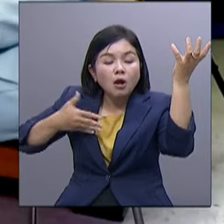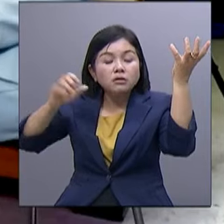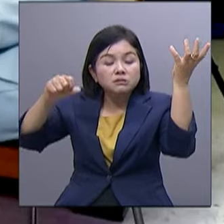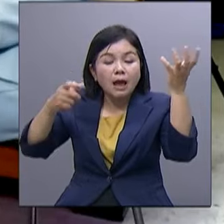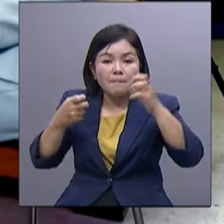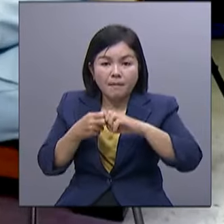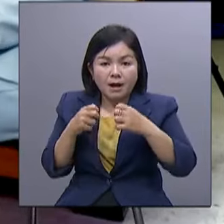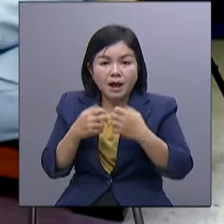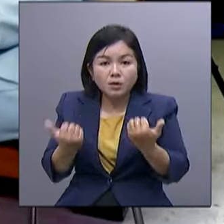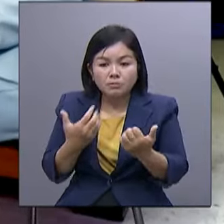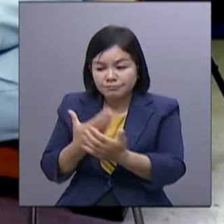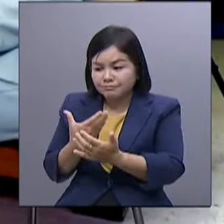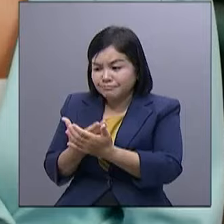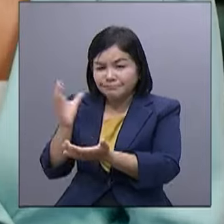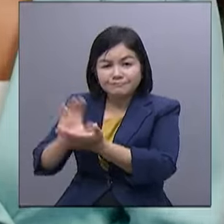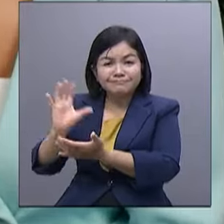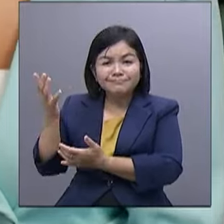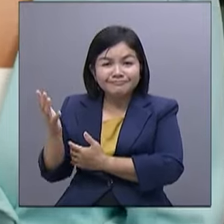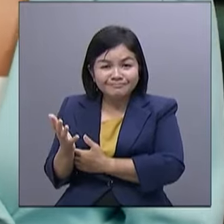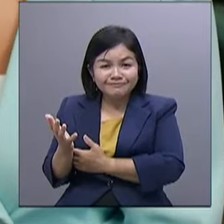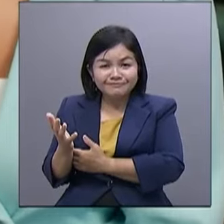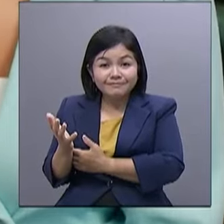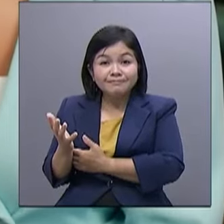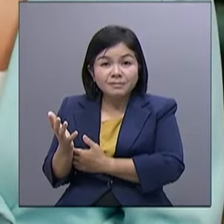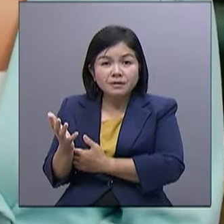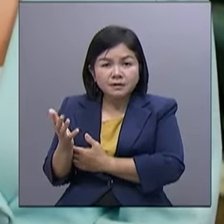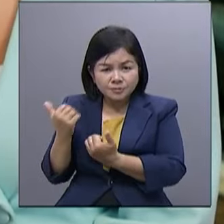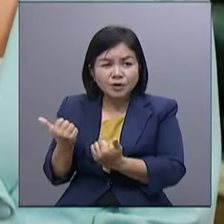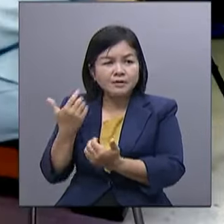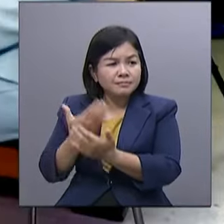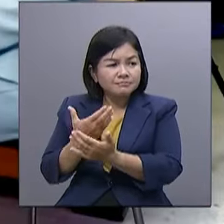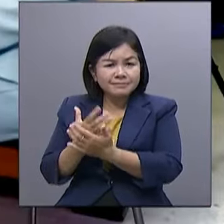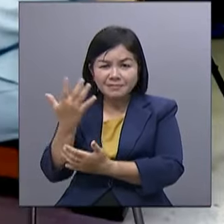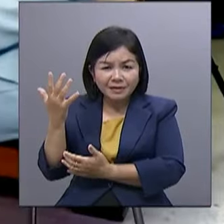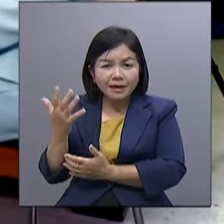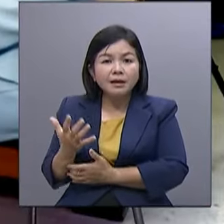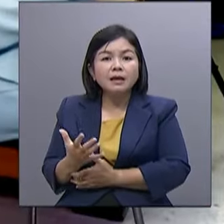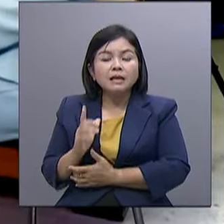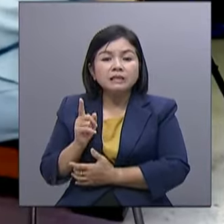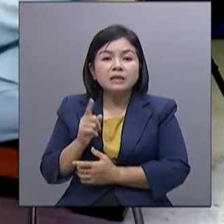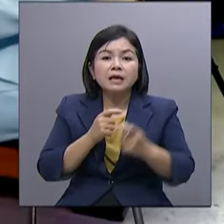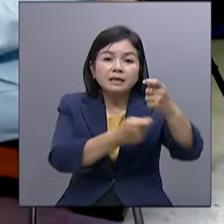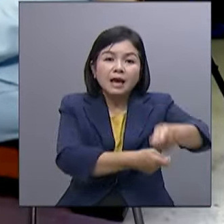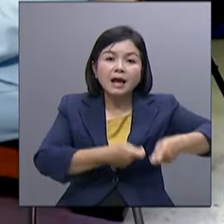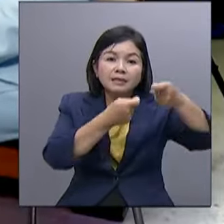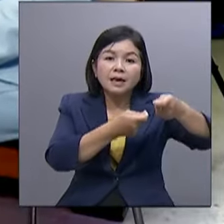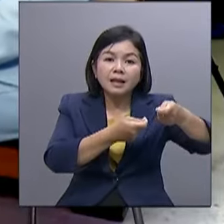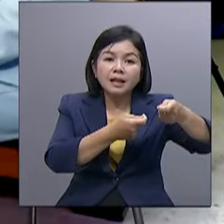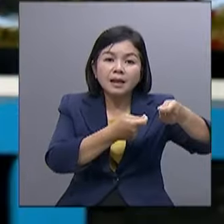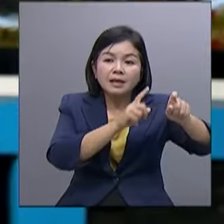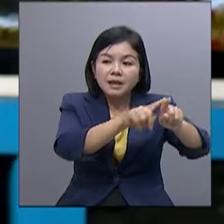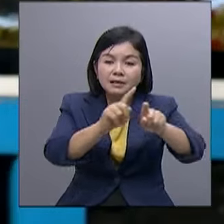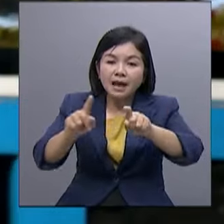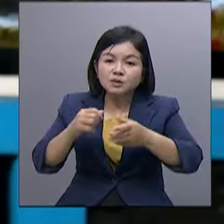คือเราไม่มีตังคำนี้เลยนะคำนี้เลยใชเกษตรเนี่ยโชคดีที่มีองค์กรเอกชนหลาย